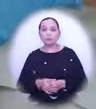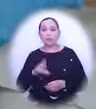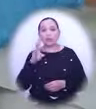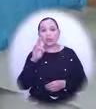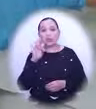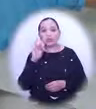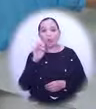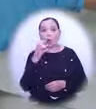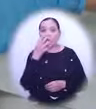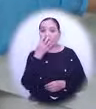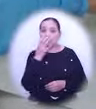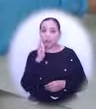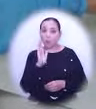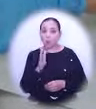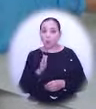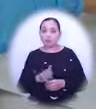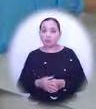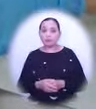Niqob juda issiq bo'ladi.